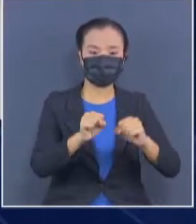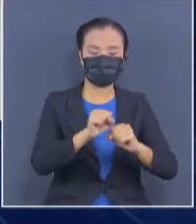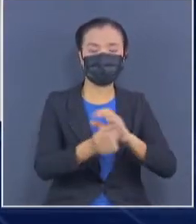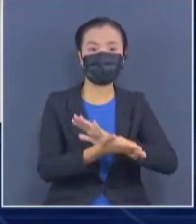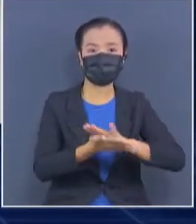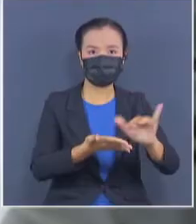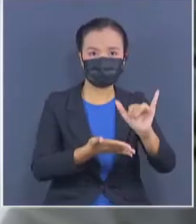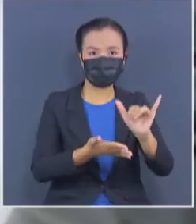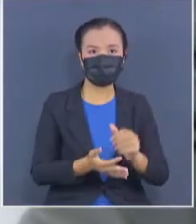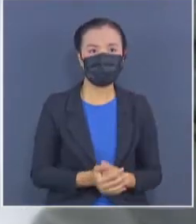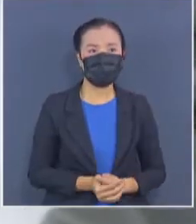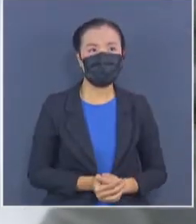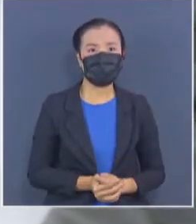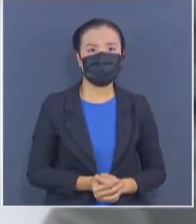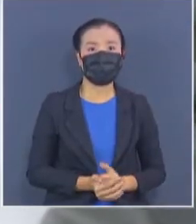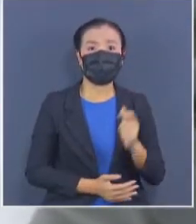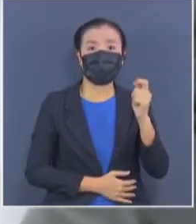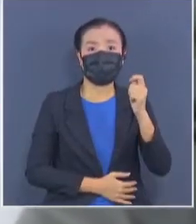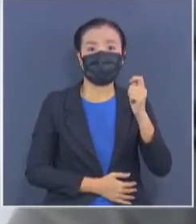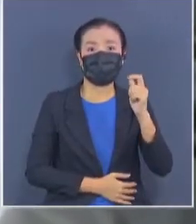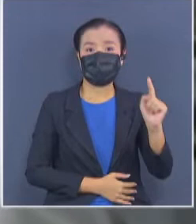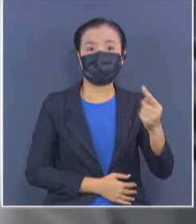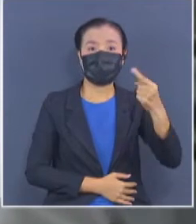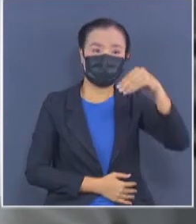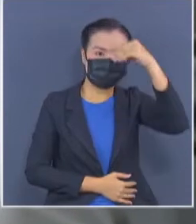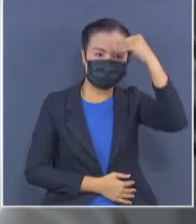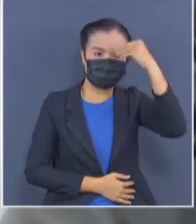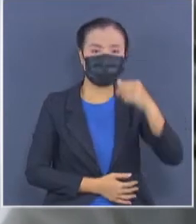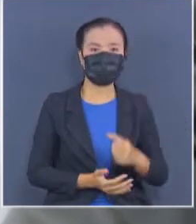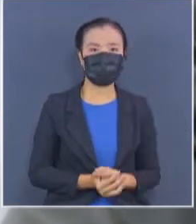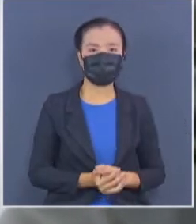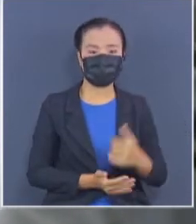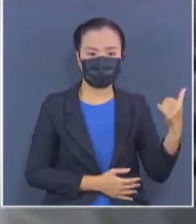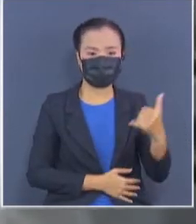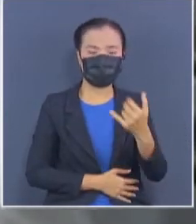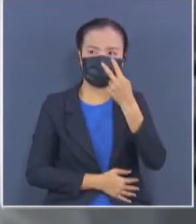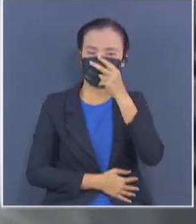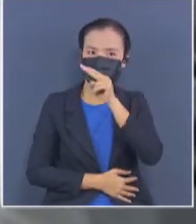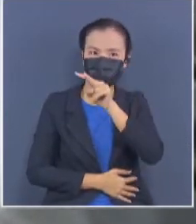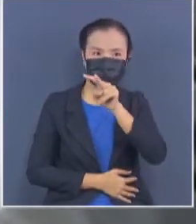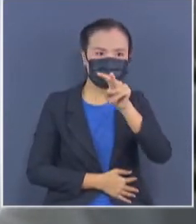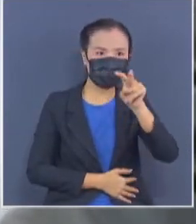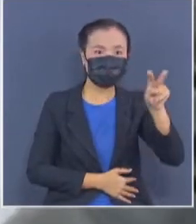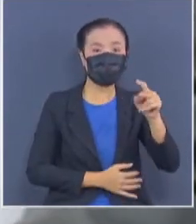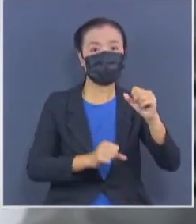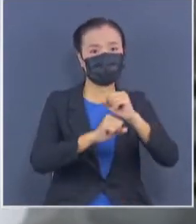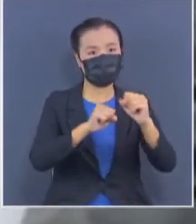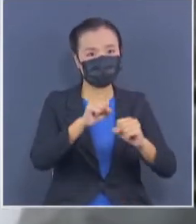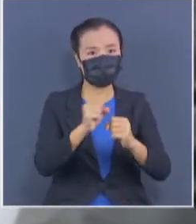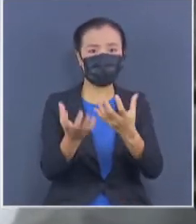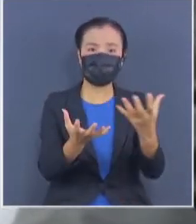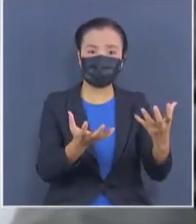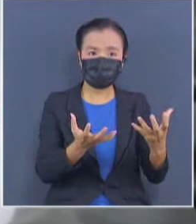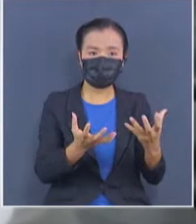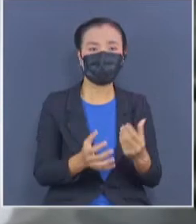ครับวันอังคารที่มาเรียนวันแรกก็หมูเด้อเข้ามาก็เห็นสภาพโรงเรียนว่ามีสิ่งก่อสร้างมาก